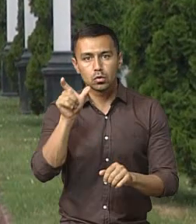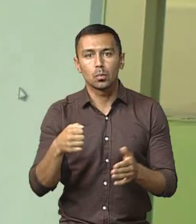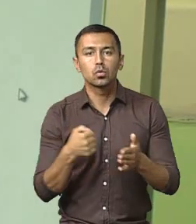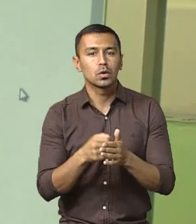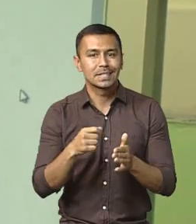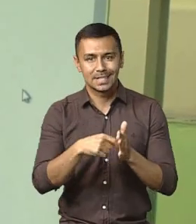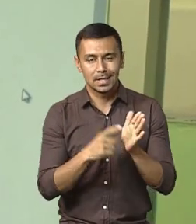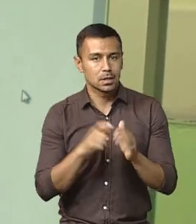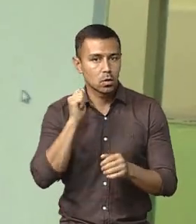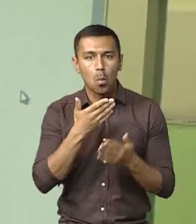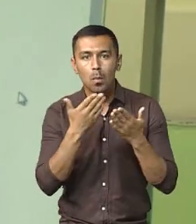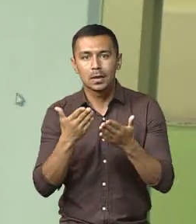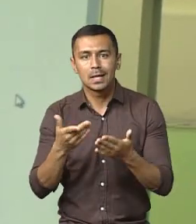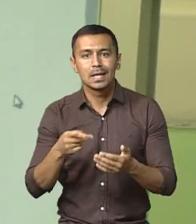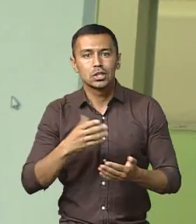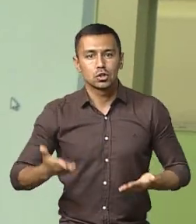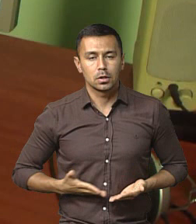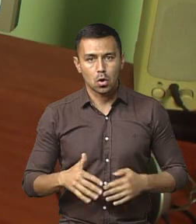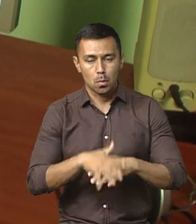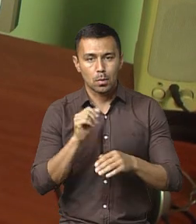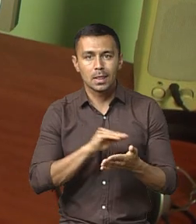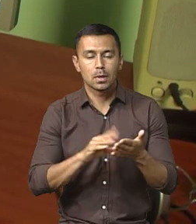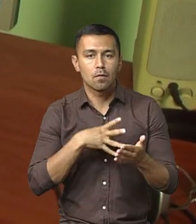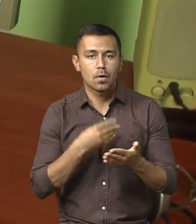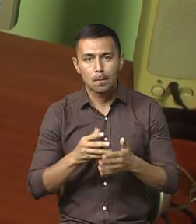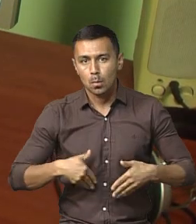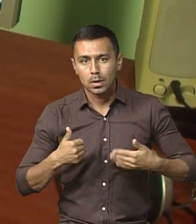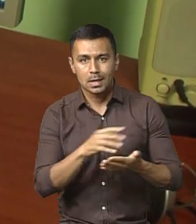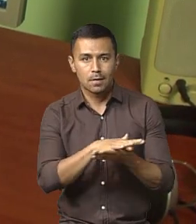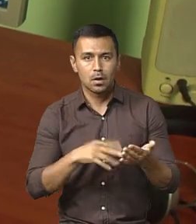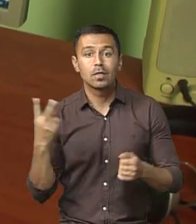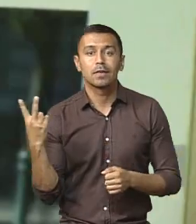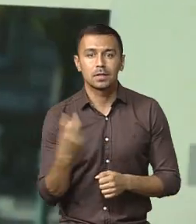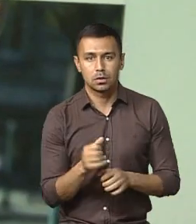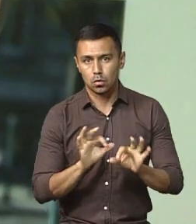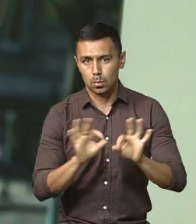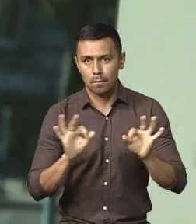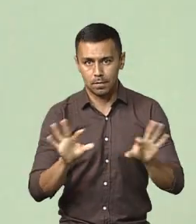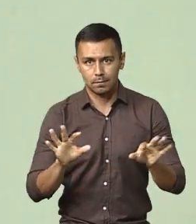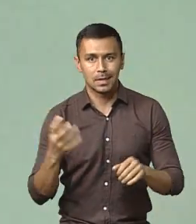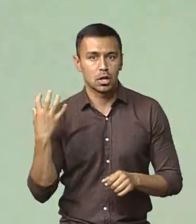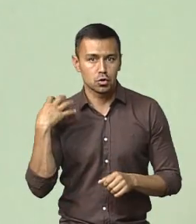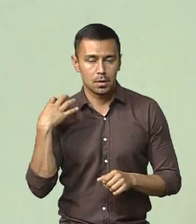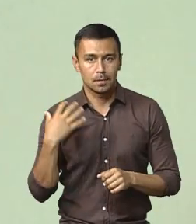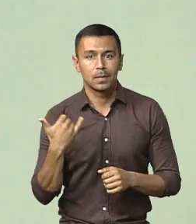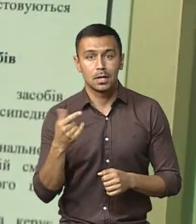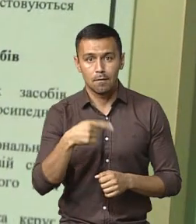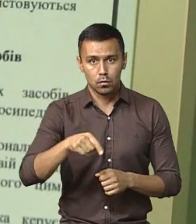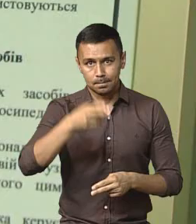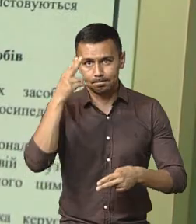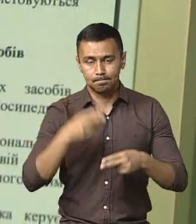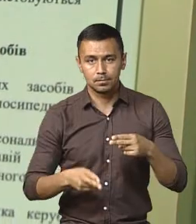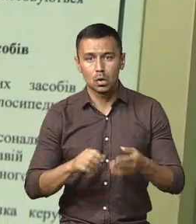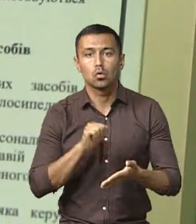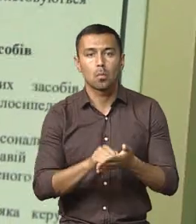16 років. Опитування, де жителі громади могли написати свої пропозиції, тривало 2 тижні, розповів Микола Ваврищук. Нині воно завершено